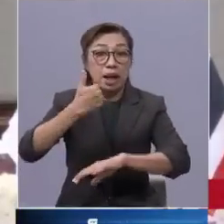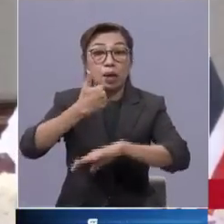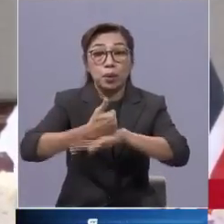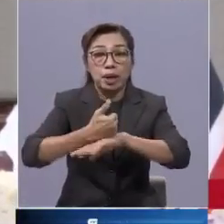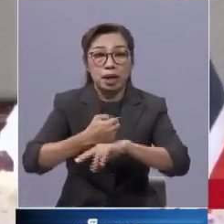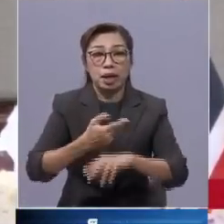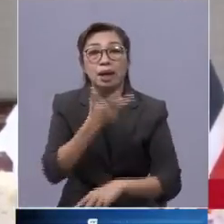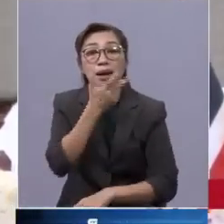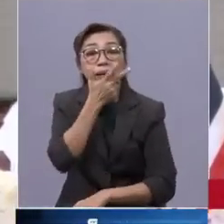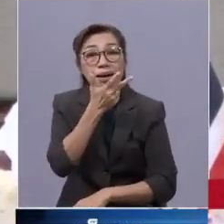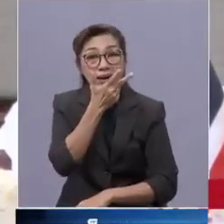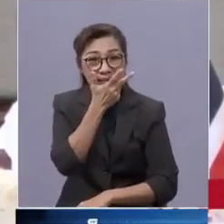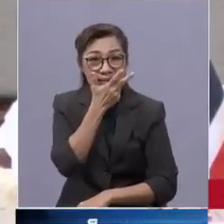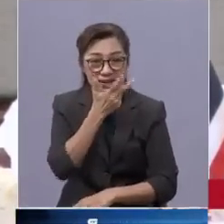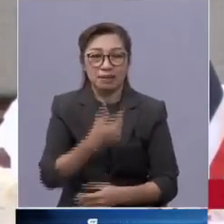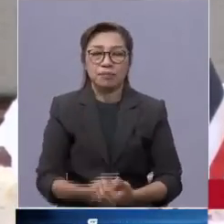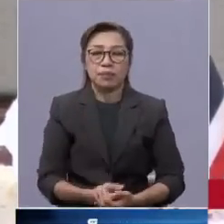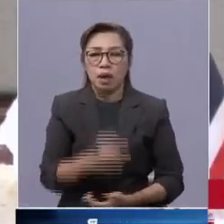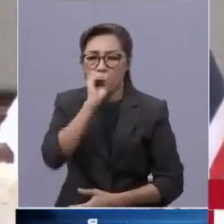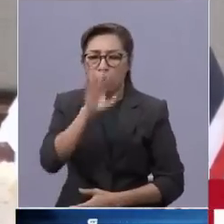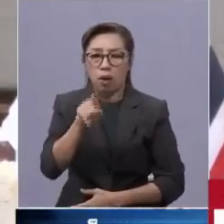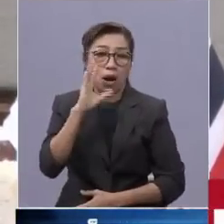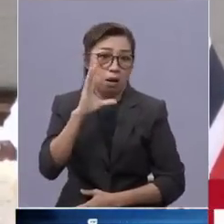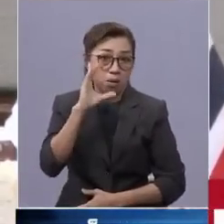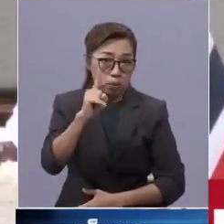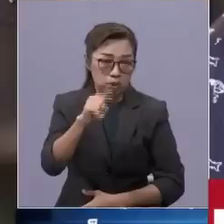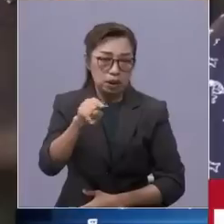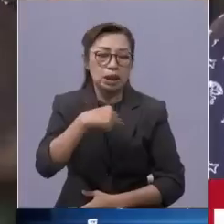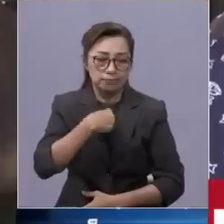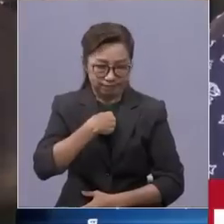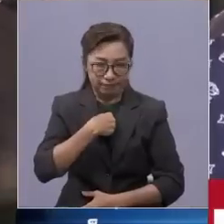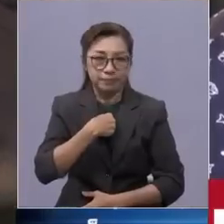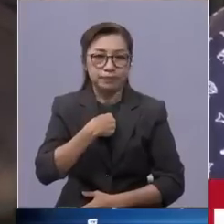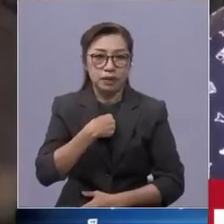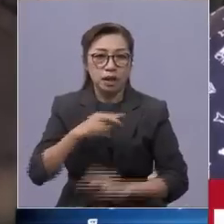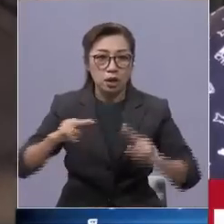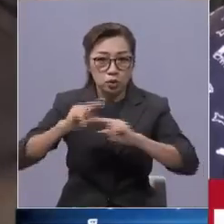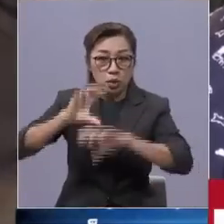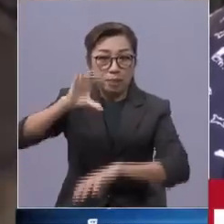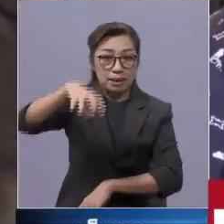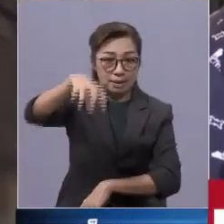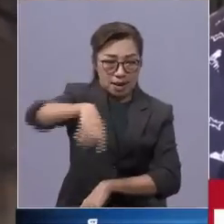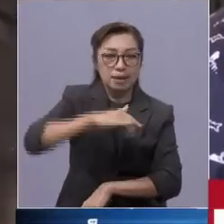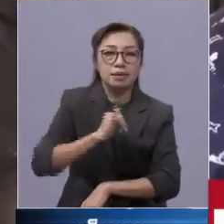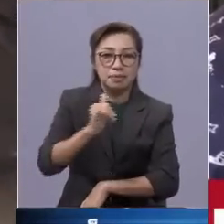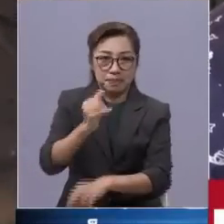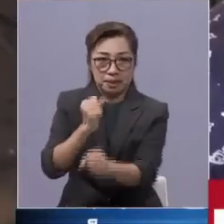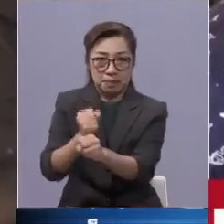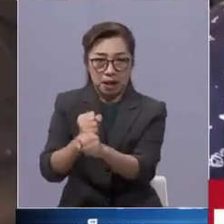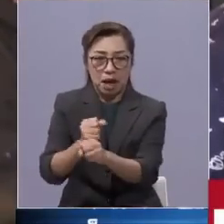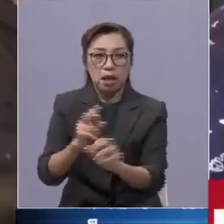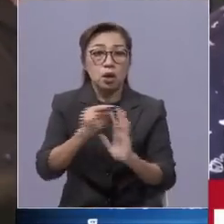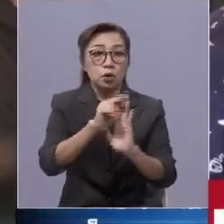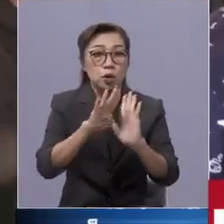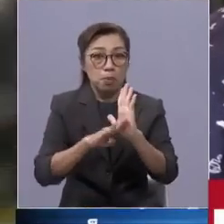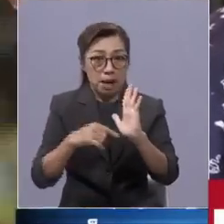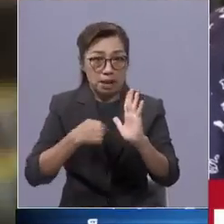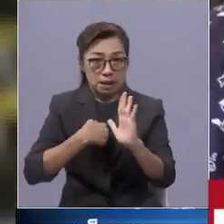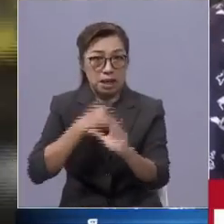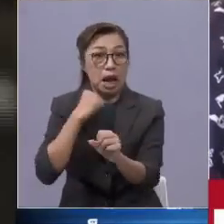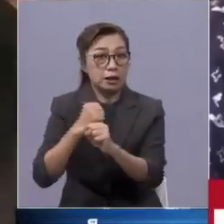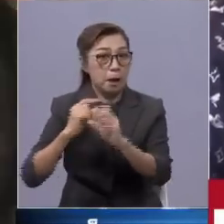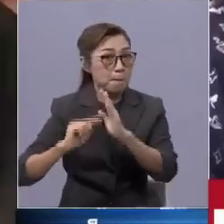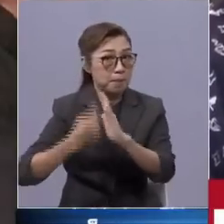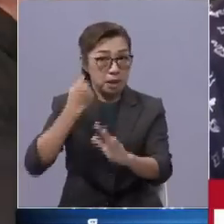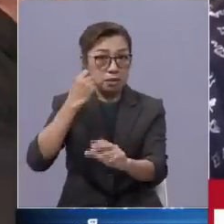นายอนุทินชาญวีรกูลเปิดเผยว่าในวันพรุ่งนี้จะเข้าปฏิบัติงานที่กระทรวงมหาดไทยนะครับส่วนนโยบายที่ถือจะทำเป็นนโยบ